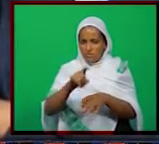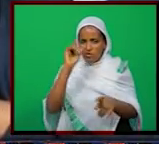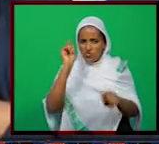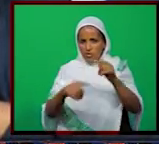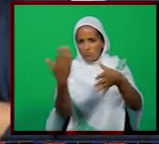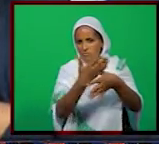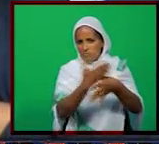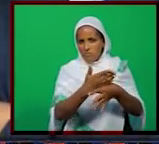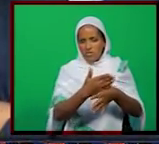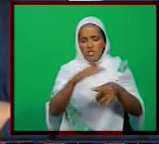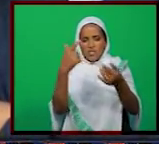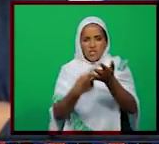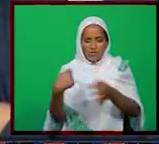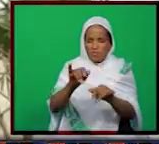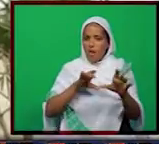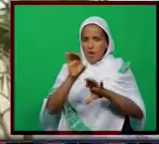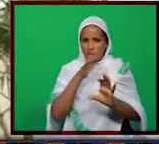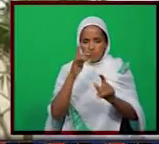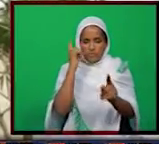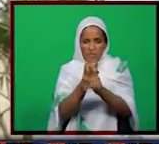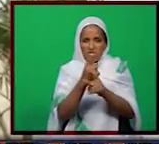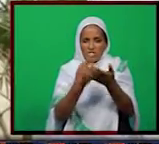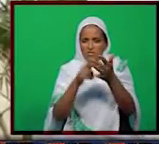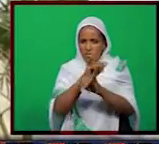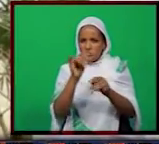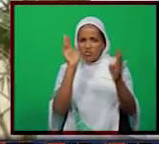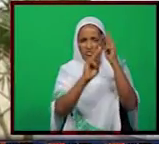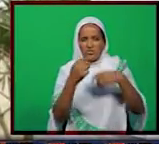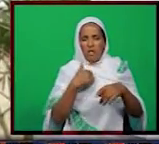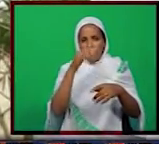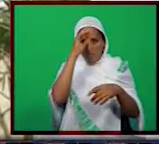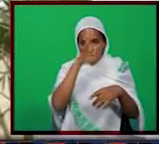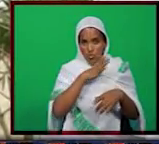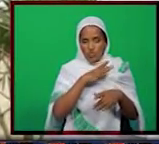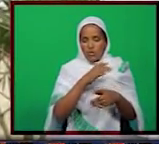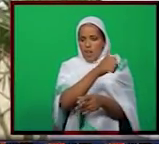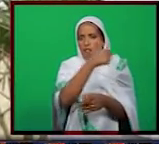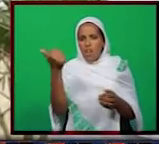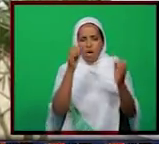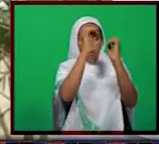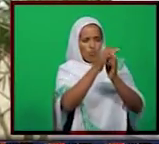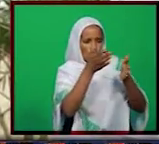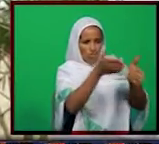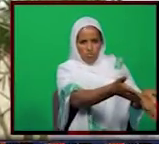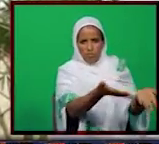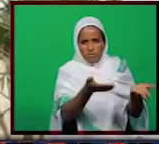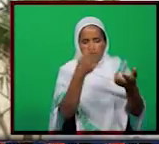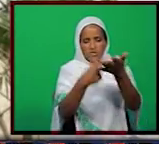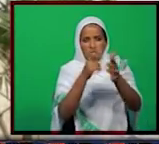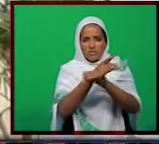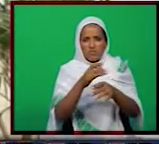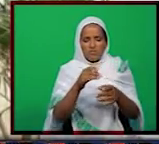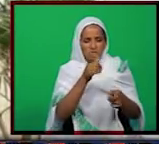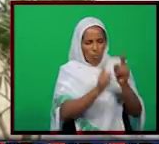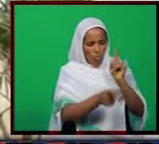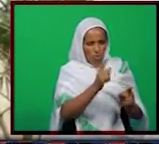ይህንን አጥብቃ ታወግዘዋለች። እኛ አካባቢ ይህን አናደርግም። በእርግጥ ይህንን ችግር ያለባቸው ሰዎች ያው በባዕድ አምልኮ